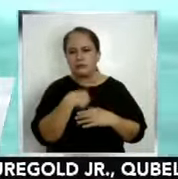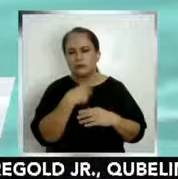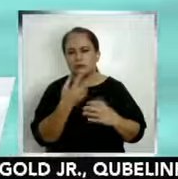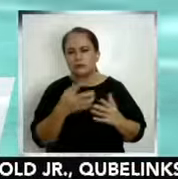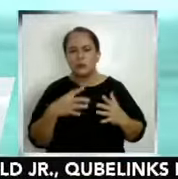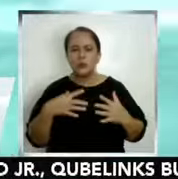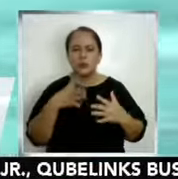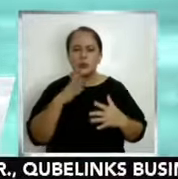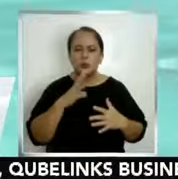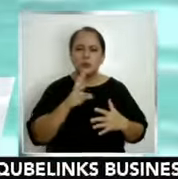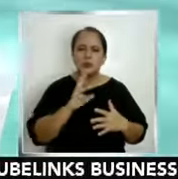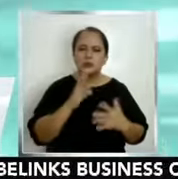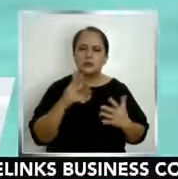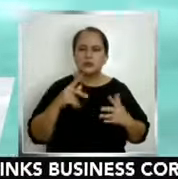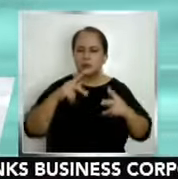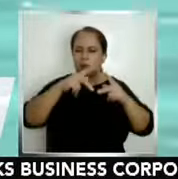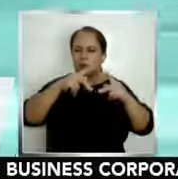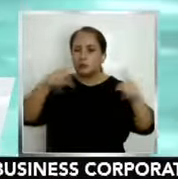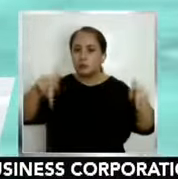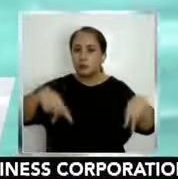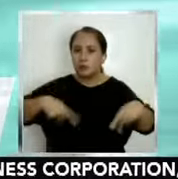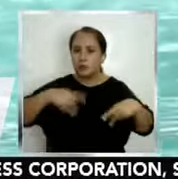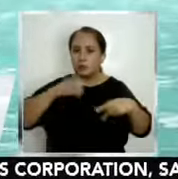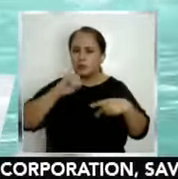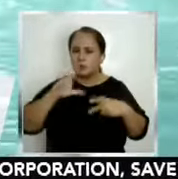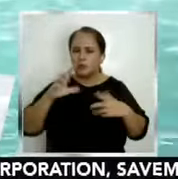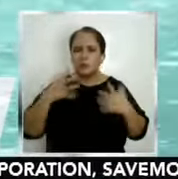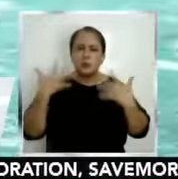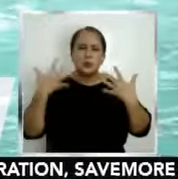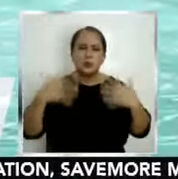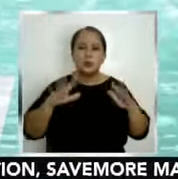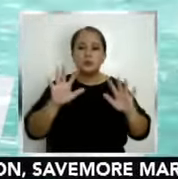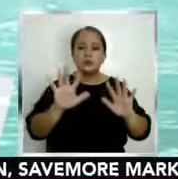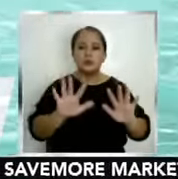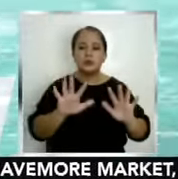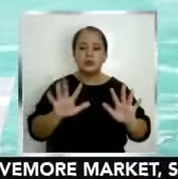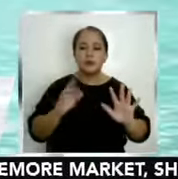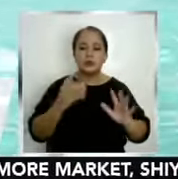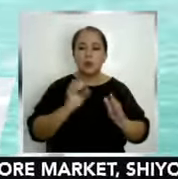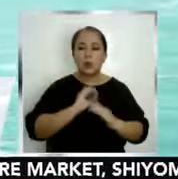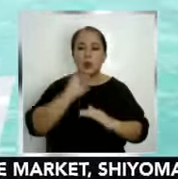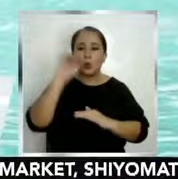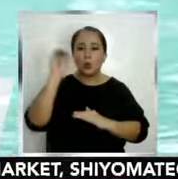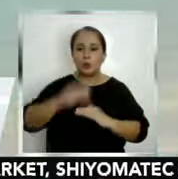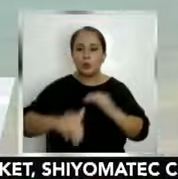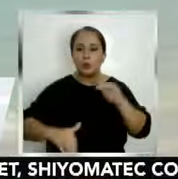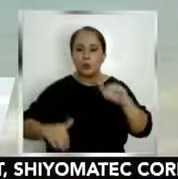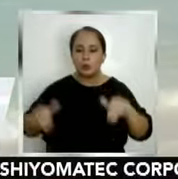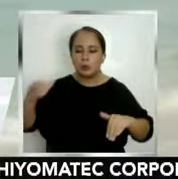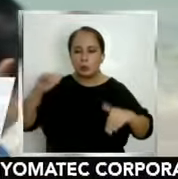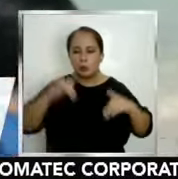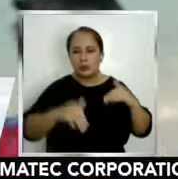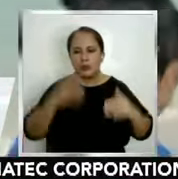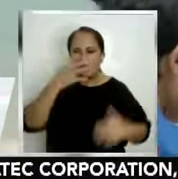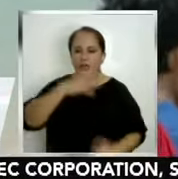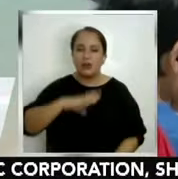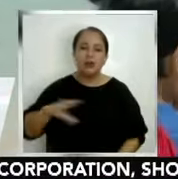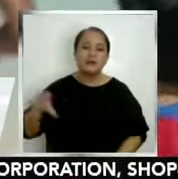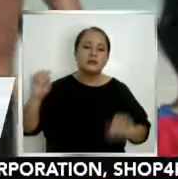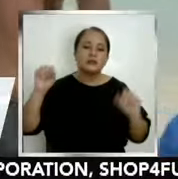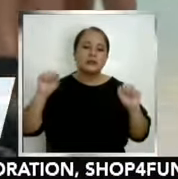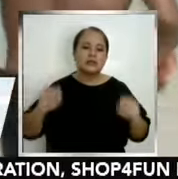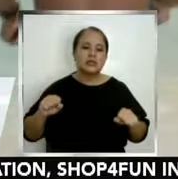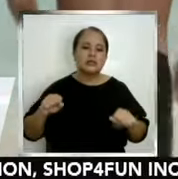pool. Kahit nakakapresko, hinay-hinay dahil ang sobrang paglalangoy habang sobrang init, baka makasama lang ayon